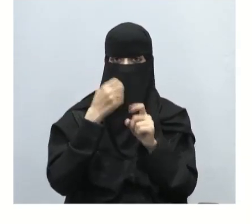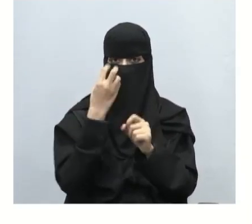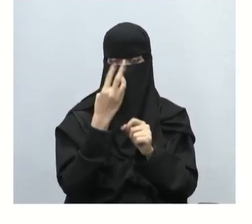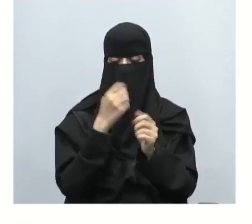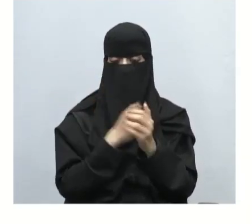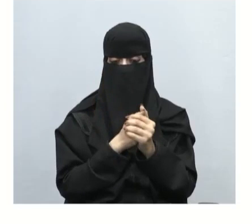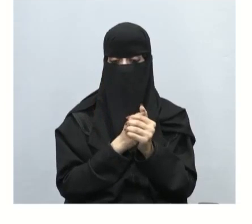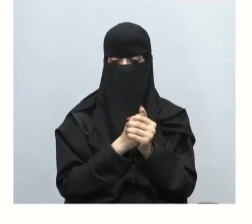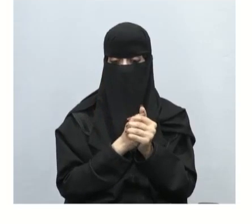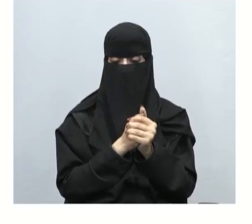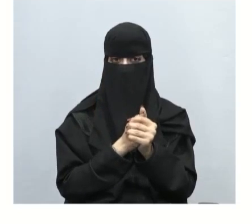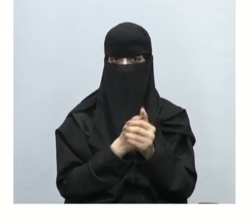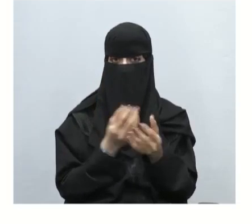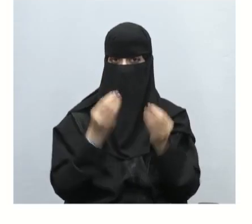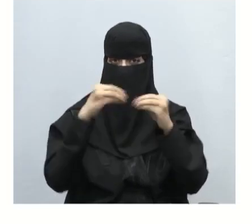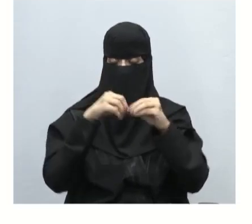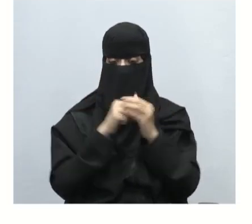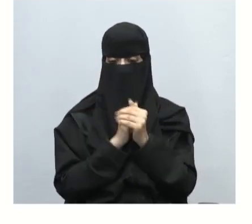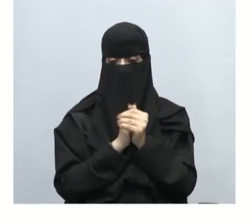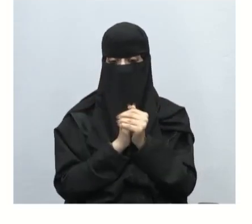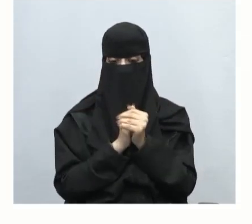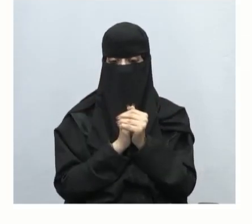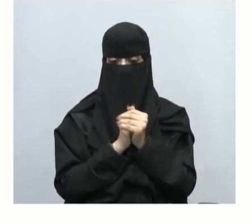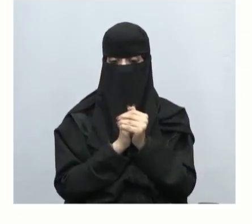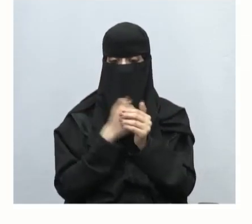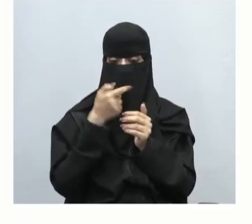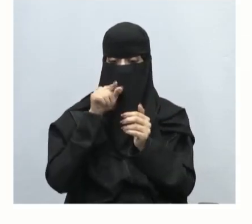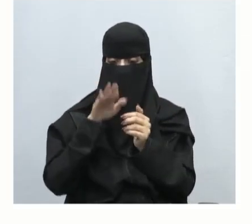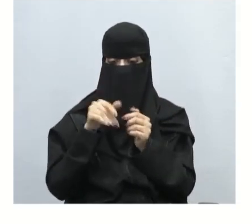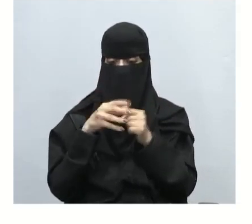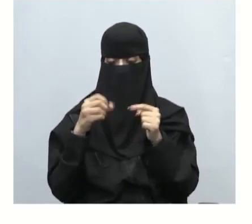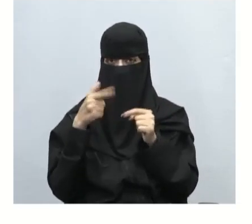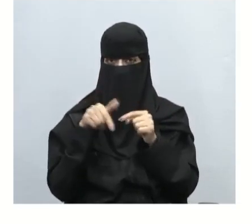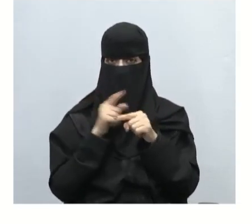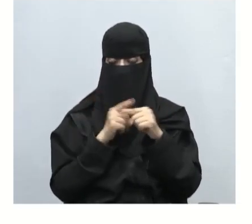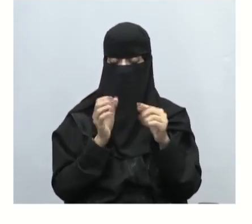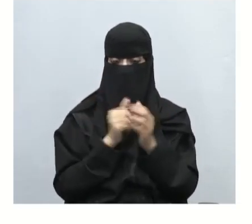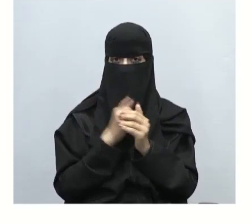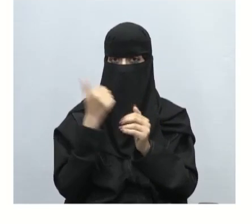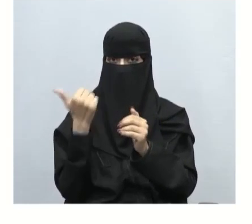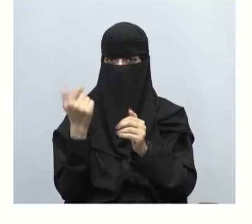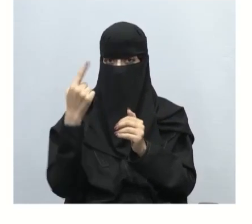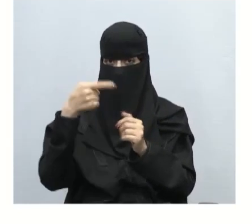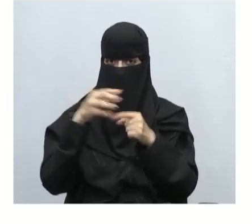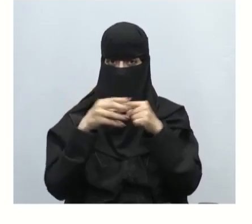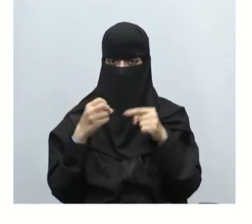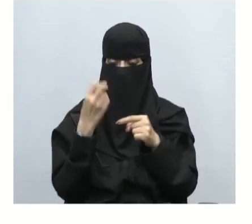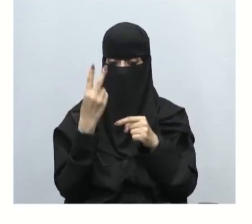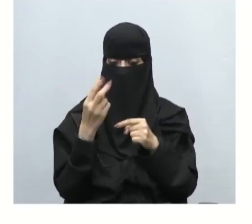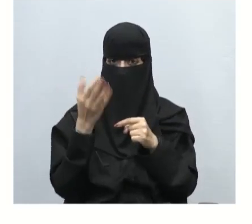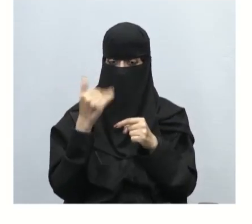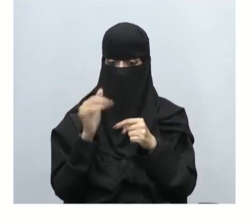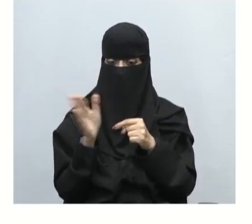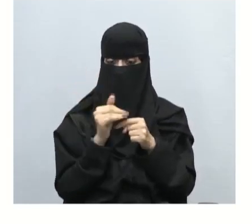3 ضرب 4 ومضافا اليها ا الان لدي الجمع والطرح 16 ناقص